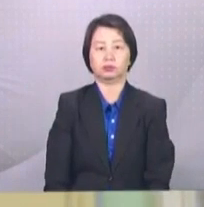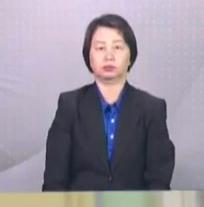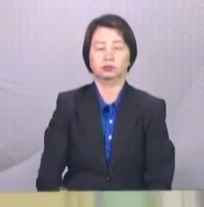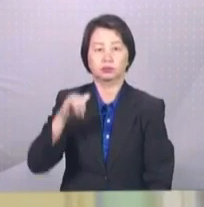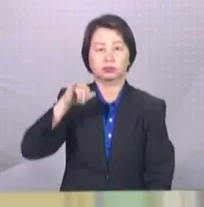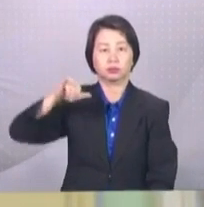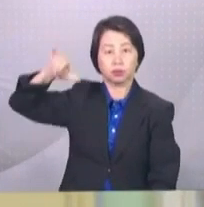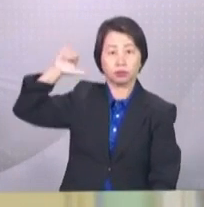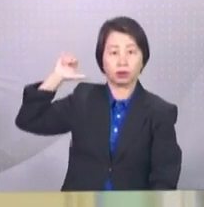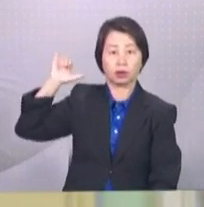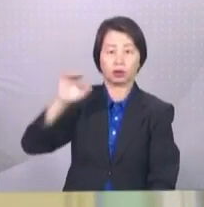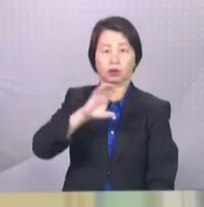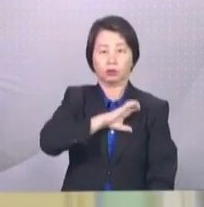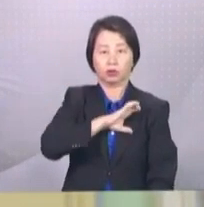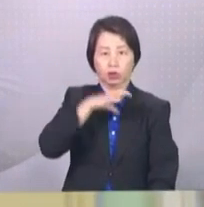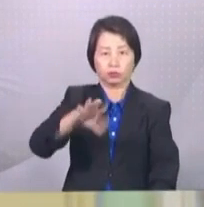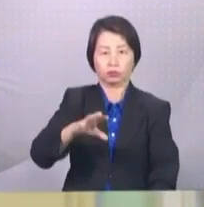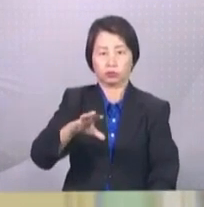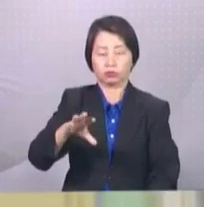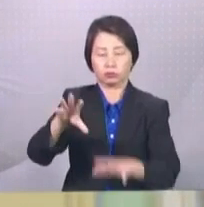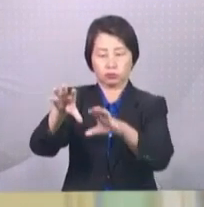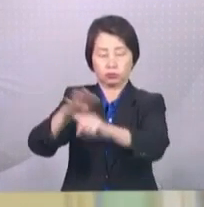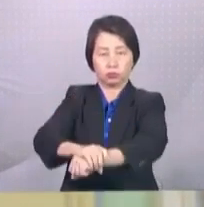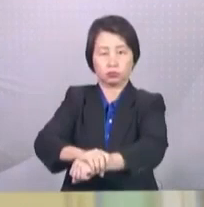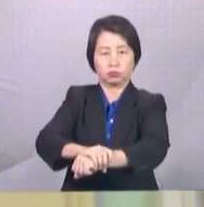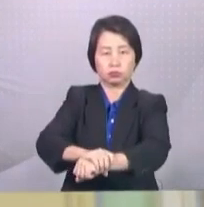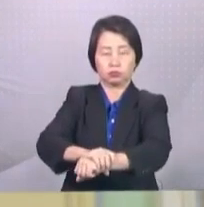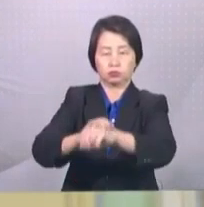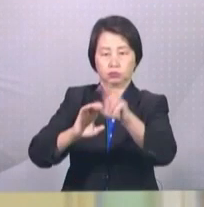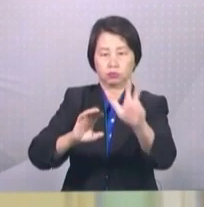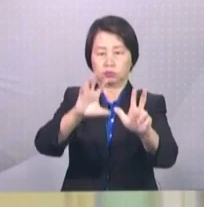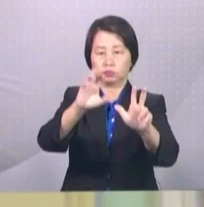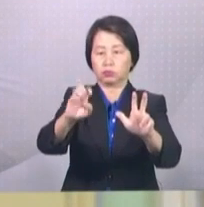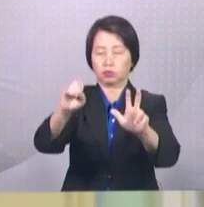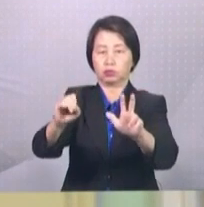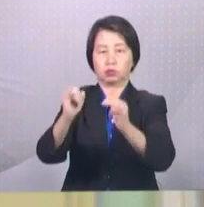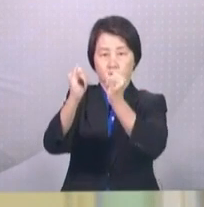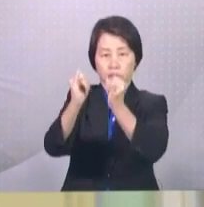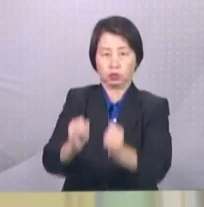semalam pihak pulih setelah menahan seramai 300 individu